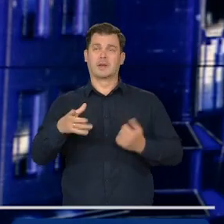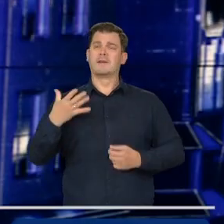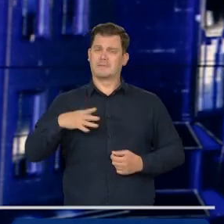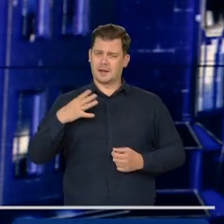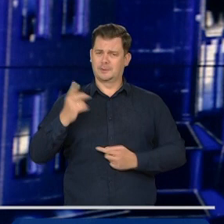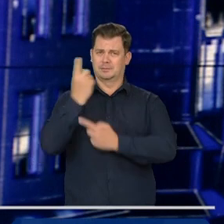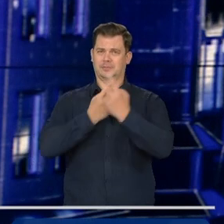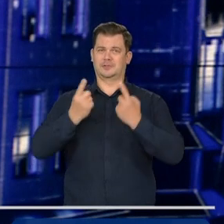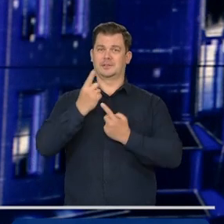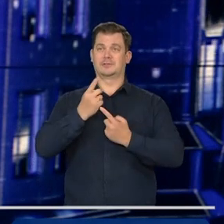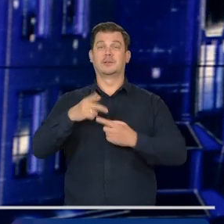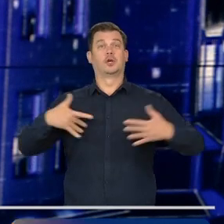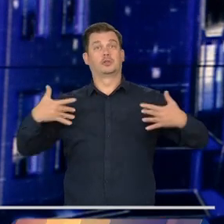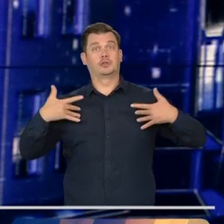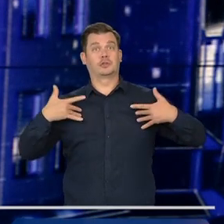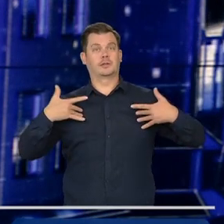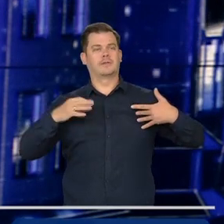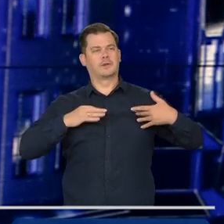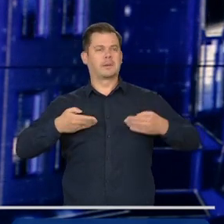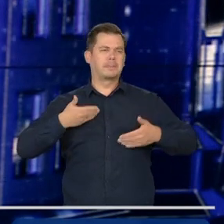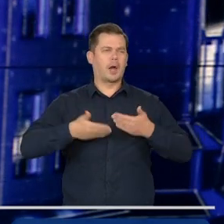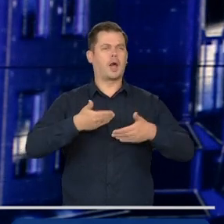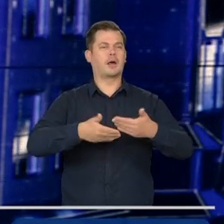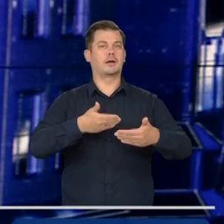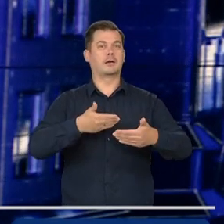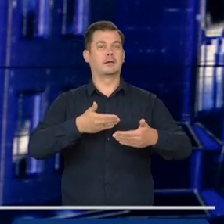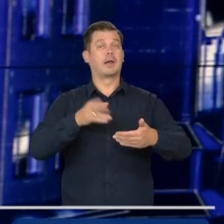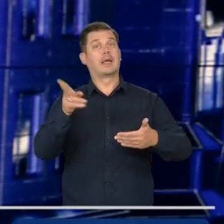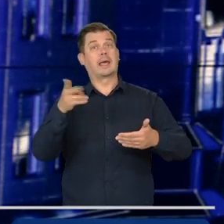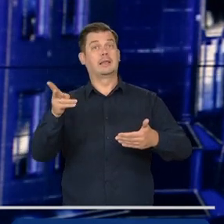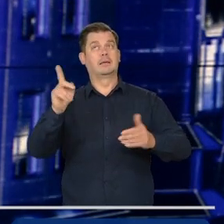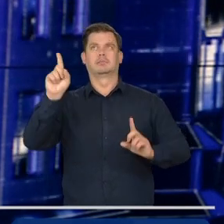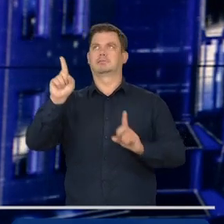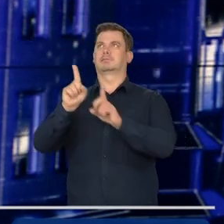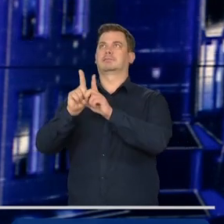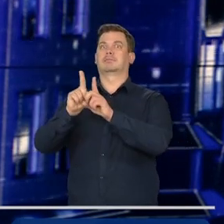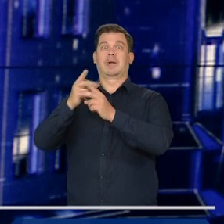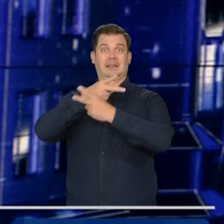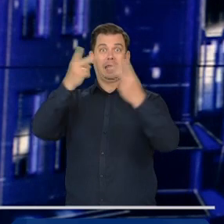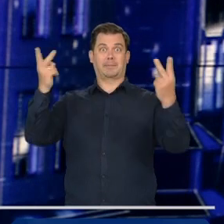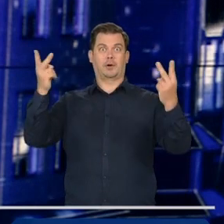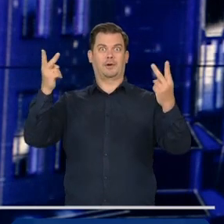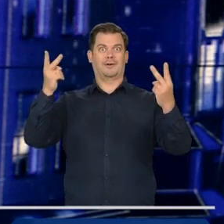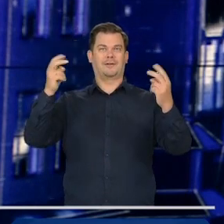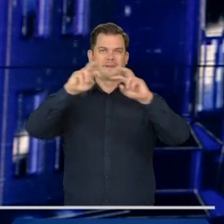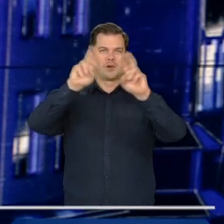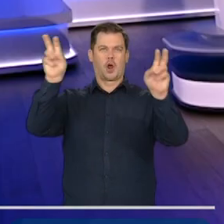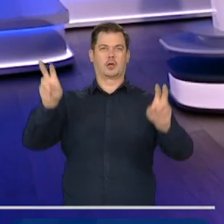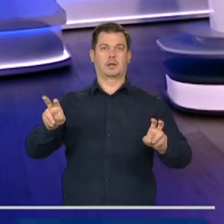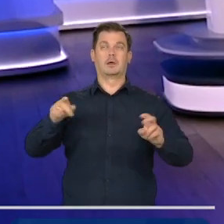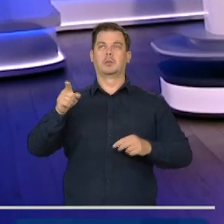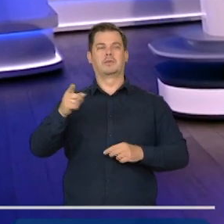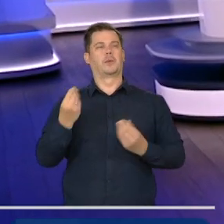pomyśleć, żeby tak żyć i to swoje życie tak pięknie przeżyć, żeby kiedyś stanąć przy wrotach niebieskich, tak mówiąc obrazowo,